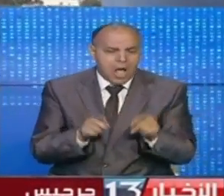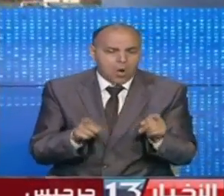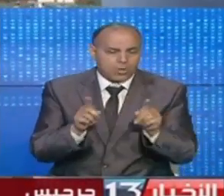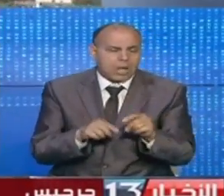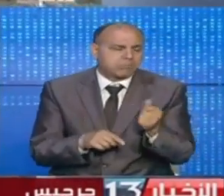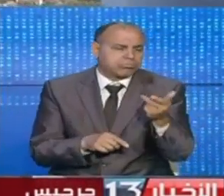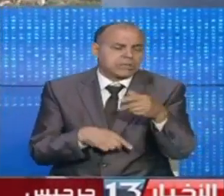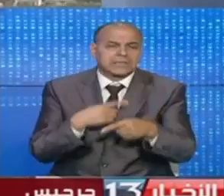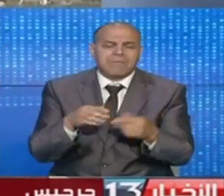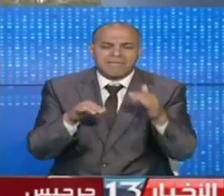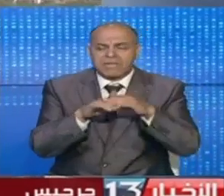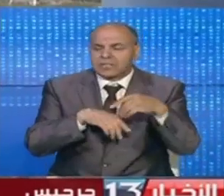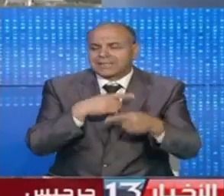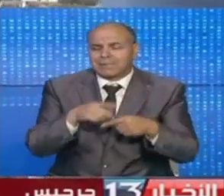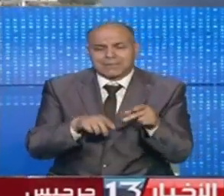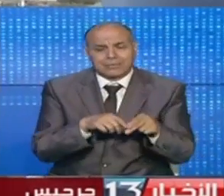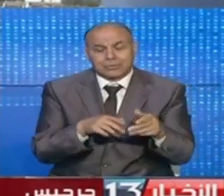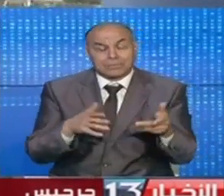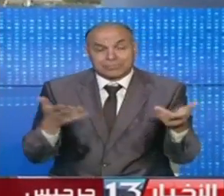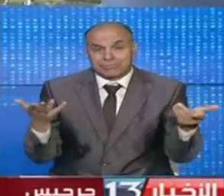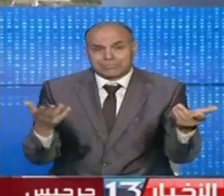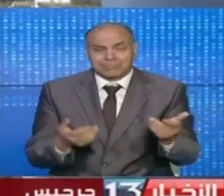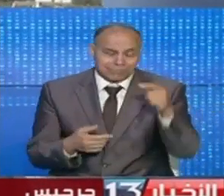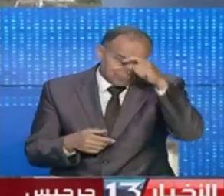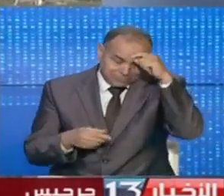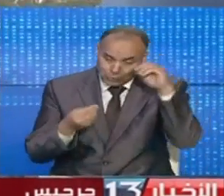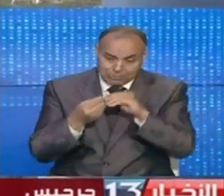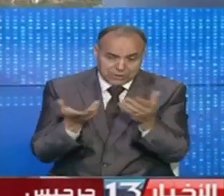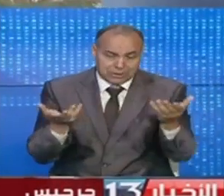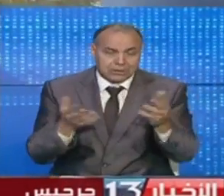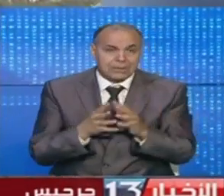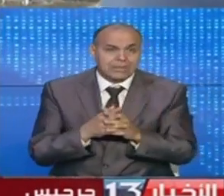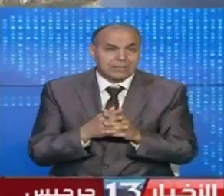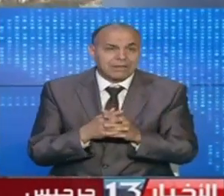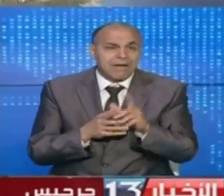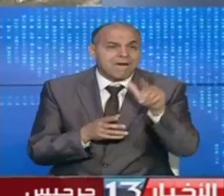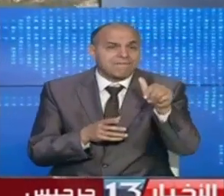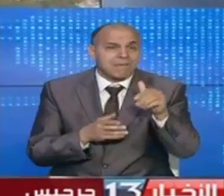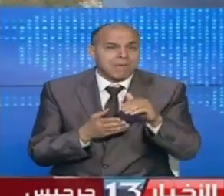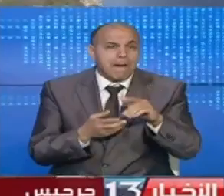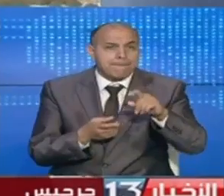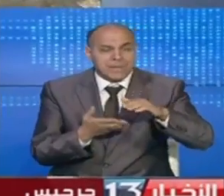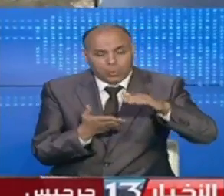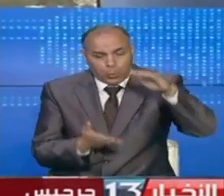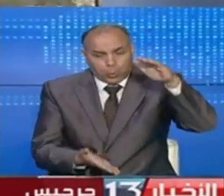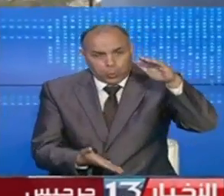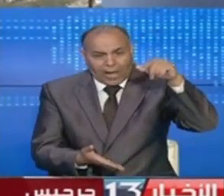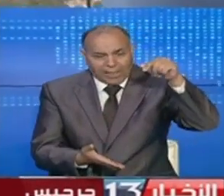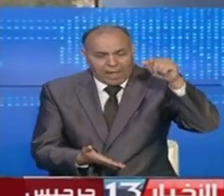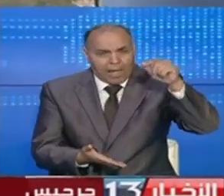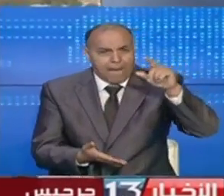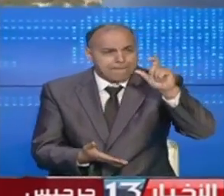ولا اثنين، معناها كل ليلة معناها شيء، معناها ولت معاناة كبيرة ياسرة. والله ثم اللي عامل متر كبة متاع الفترة،